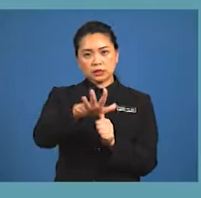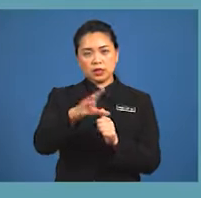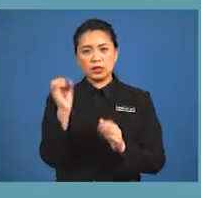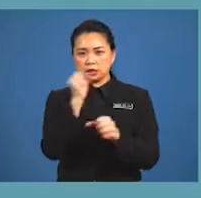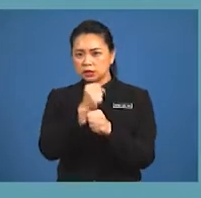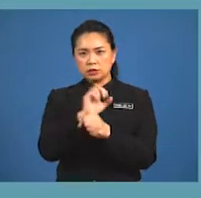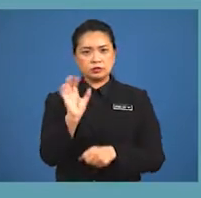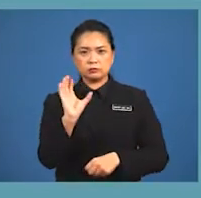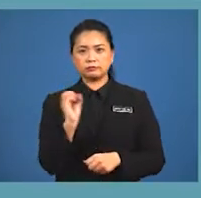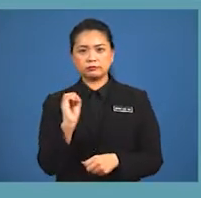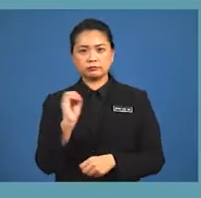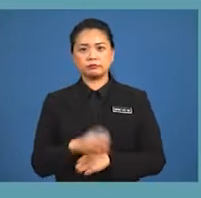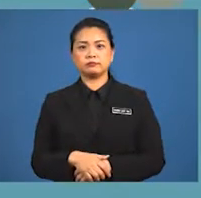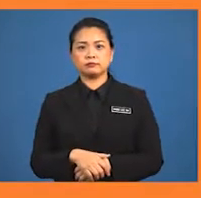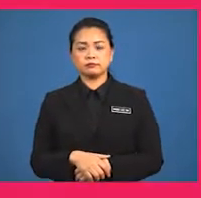pengangguran.